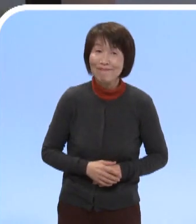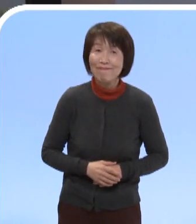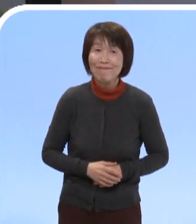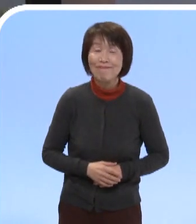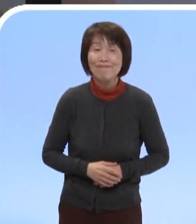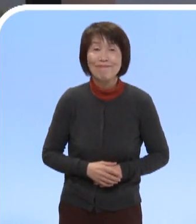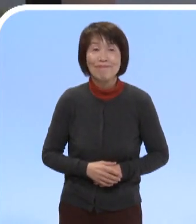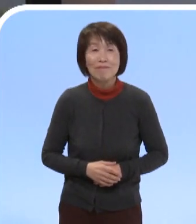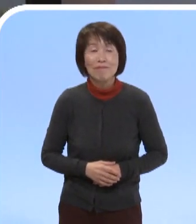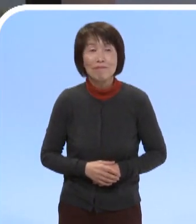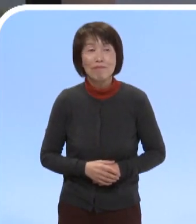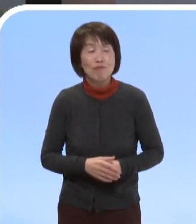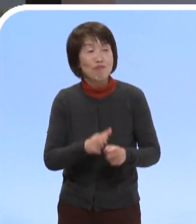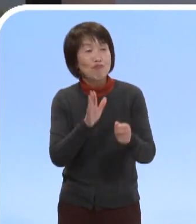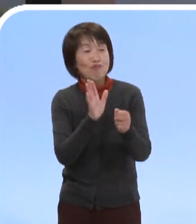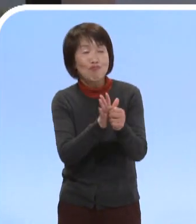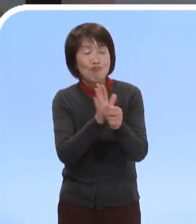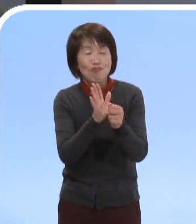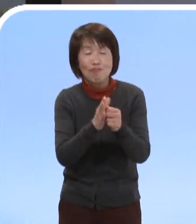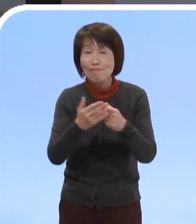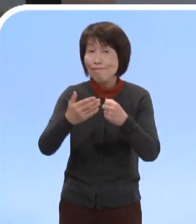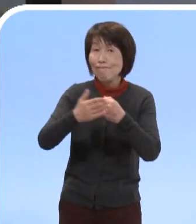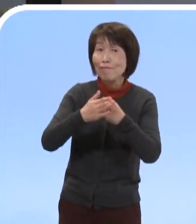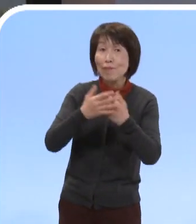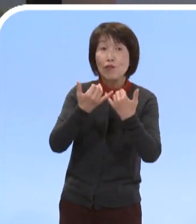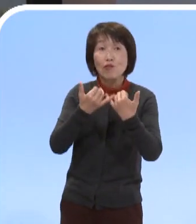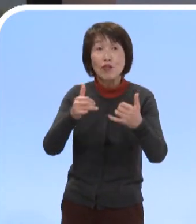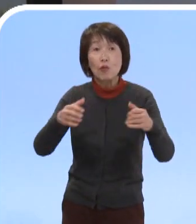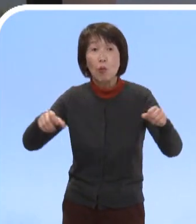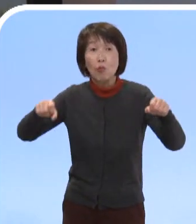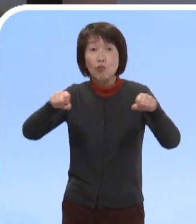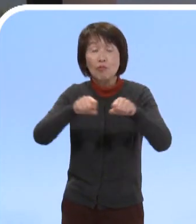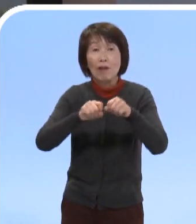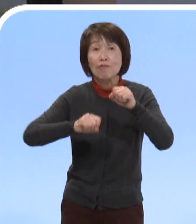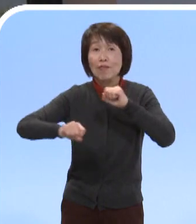ました。捨てられるはずの食べ物を生かして支援